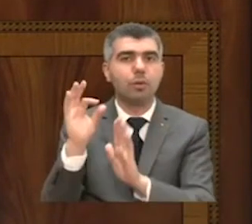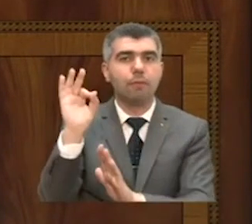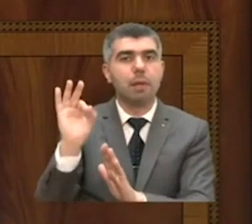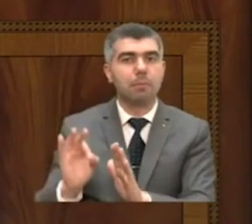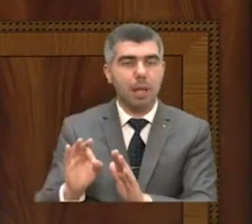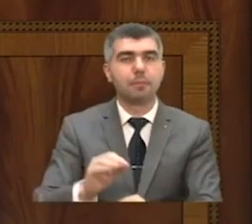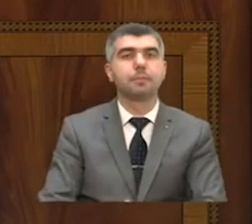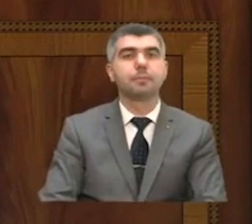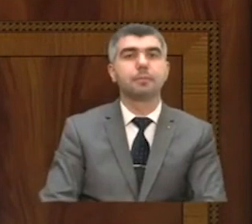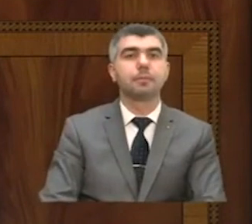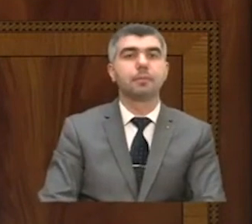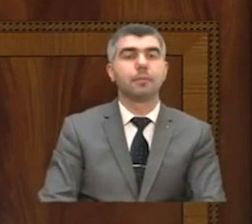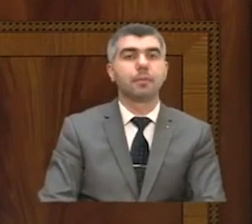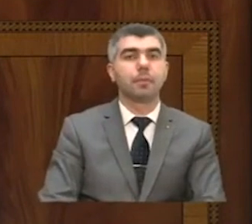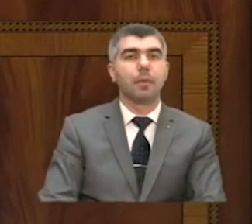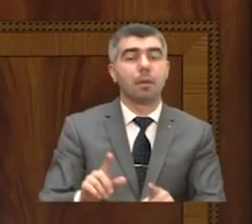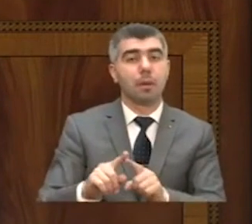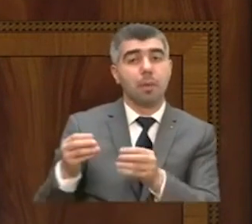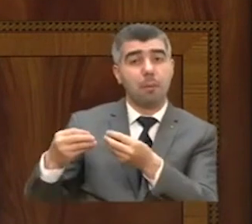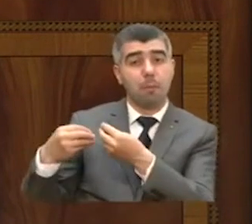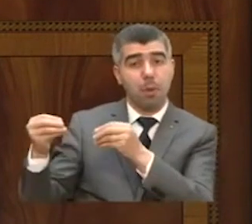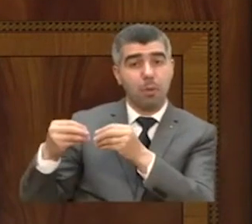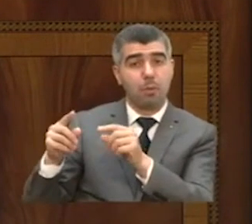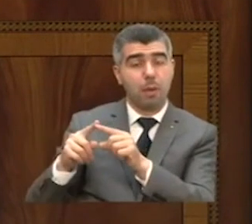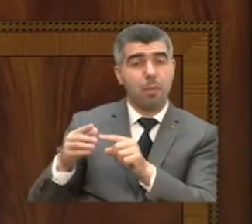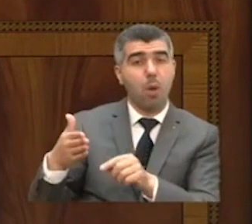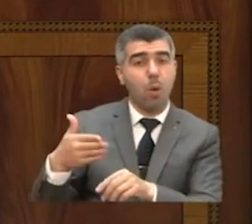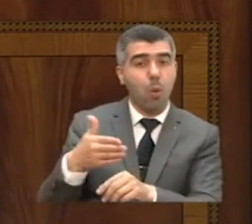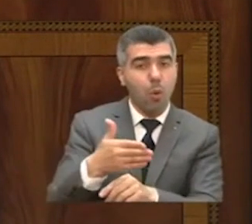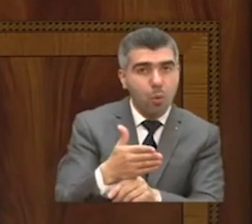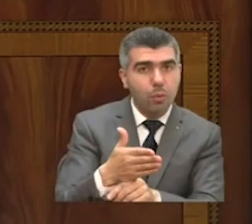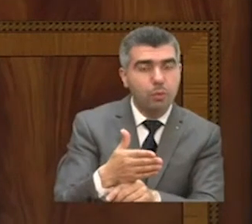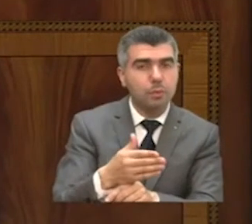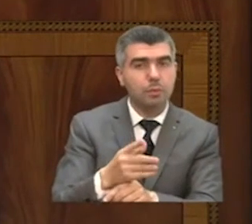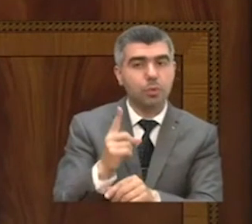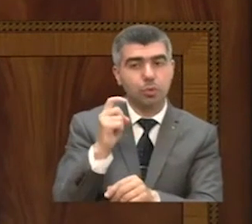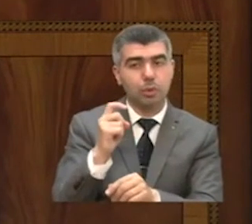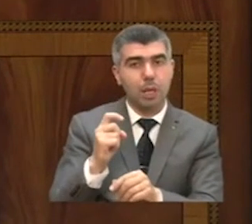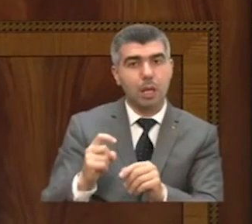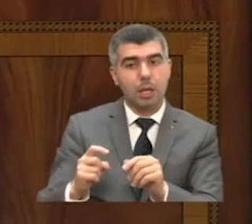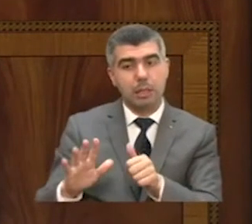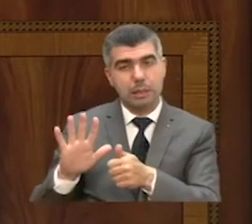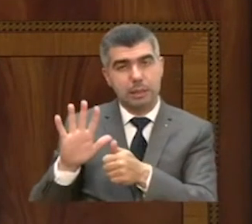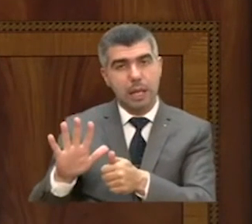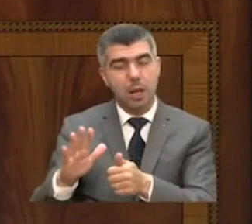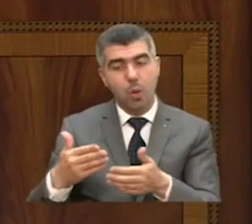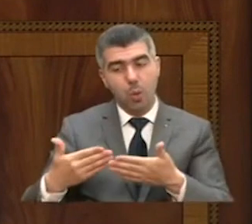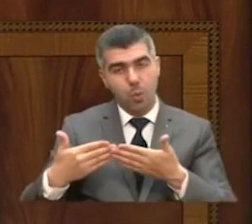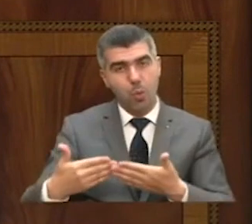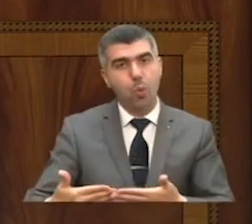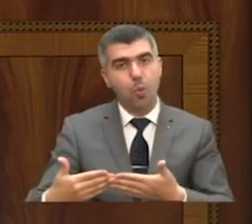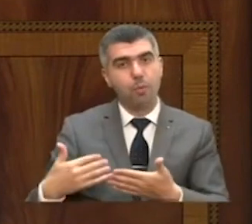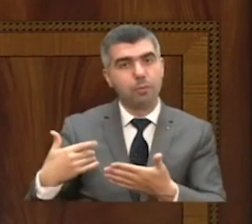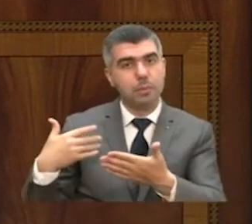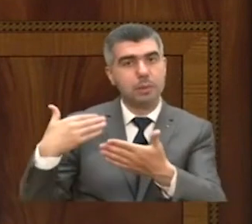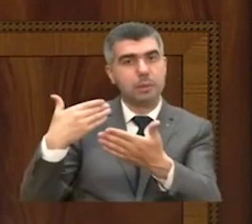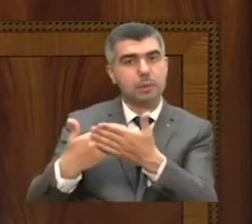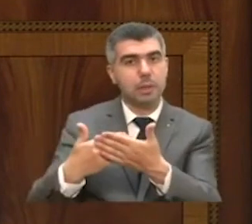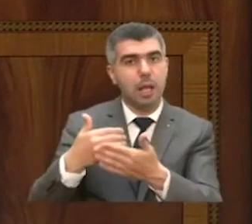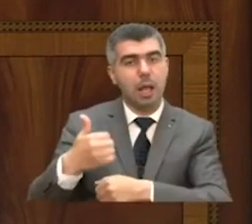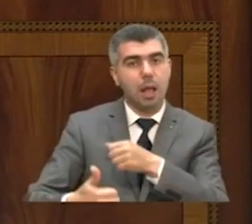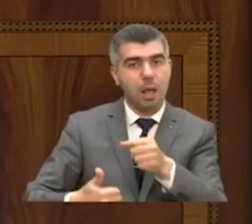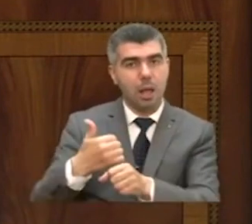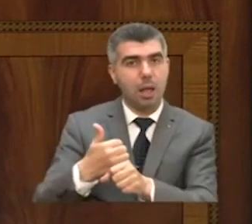وفيما يتعلق بالصادرات في المنتجات السمكيه من بدايه يناير الى اليوم، فرغم انه ينبس